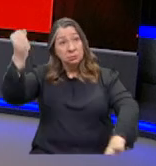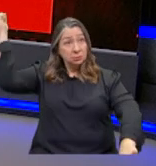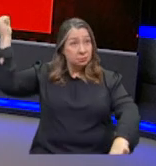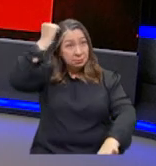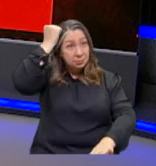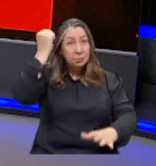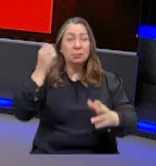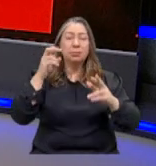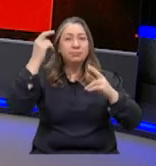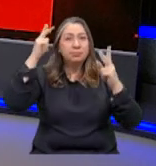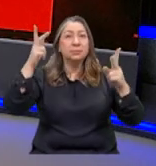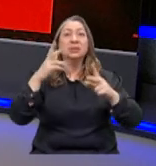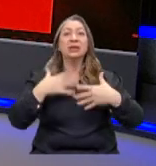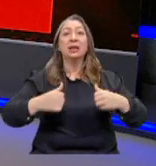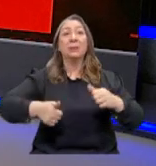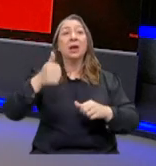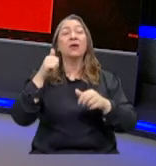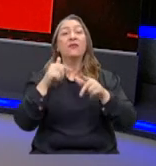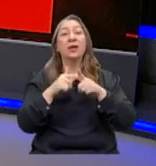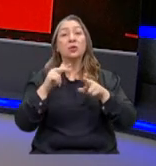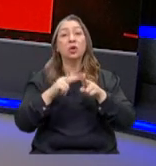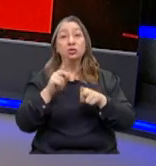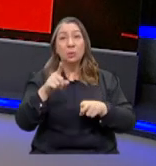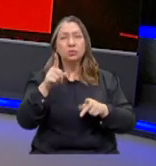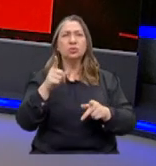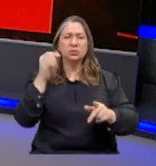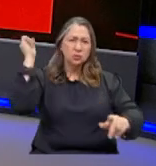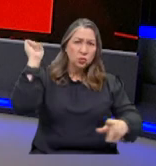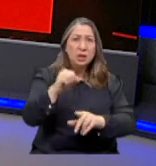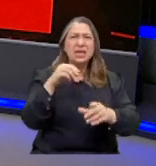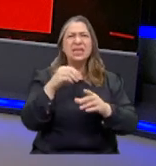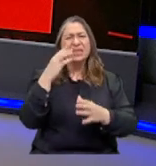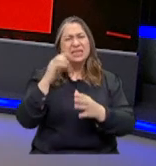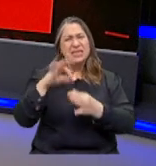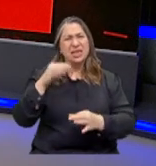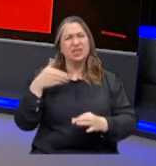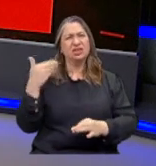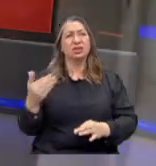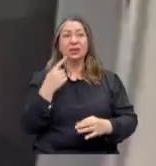yaraladı. Sağlık Bakanı Fahrettin Koca bu saldırı için insanlık dışı dedi.